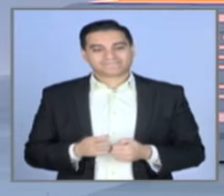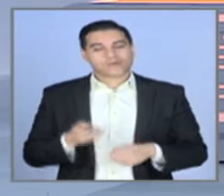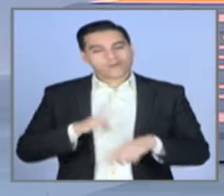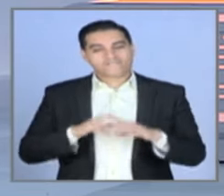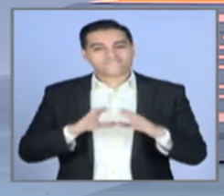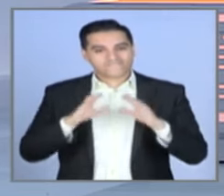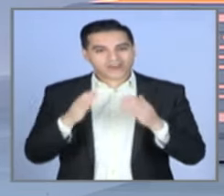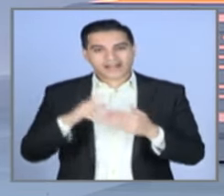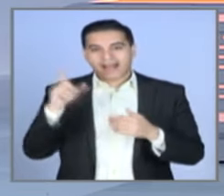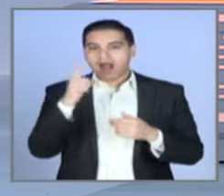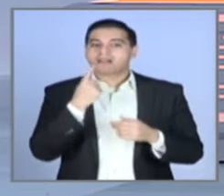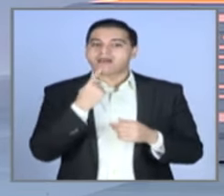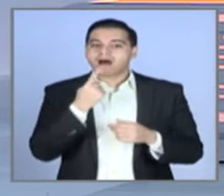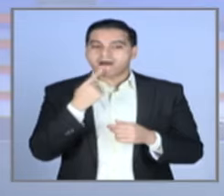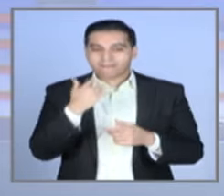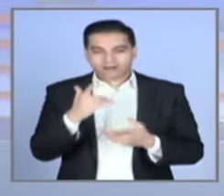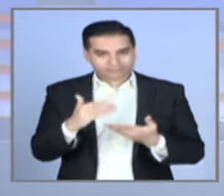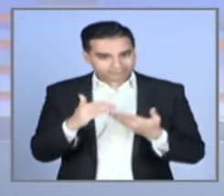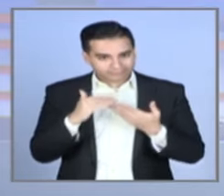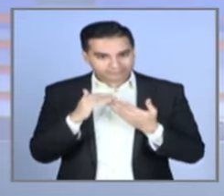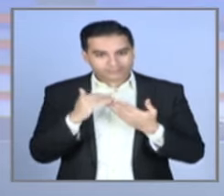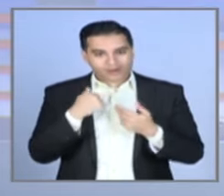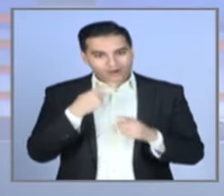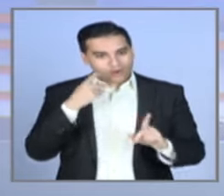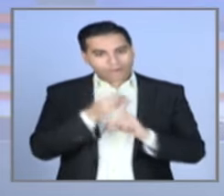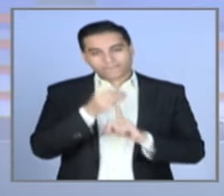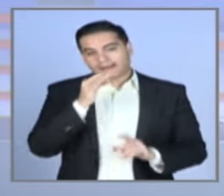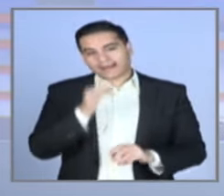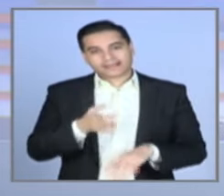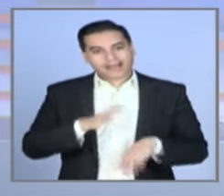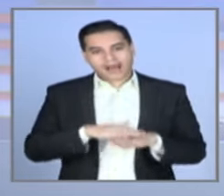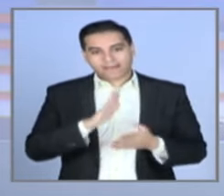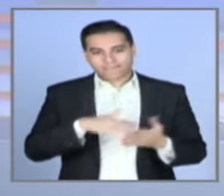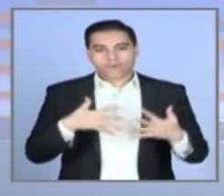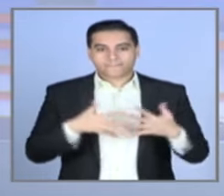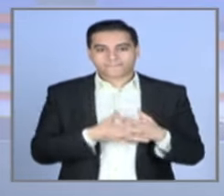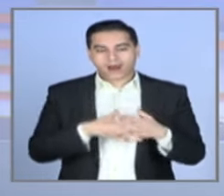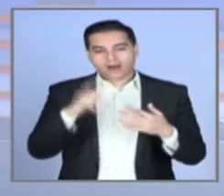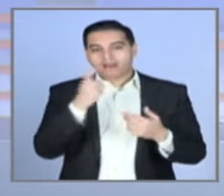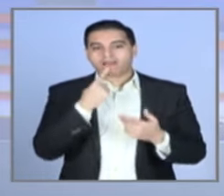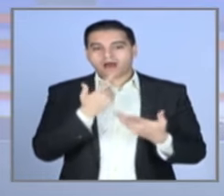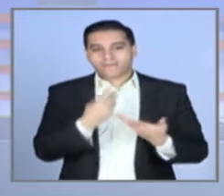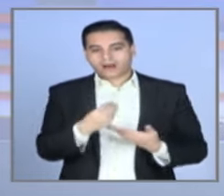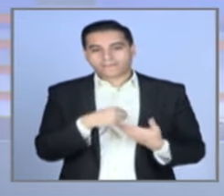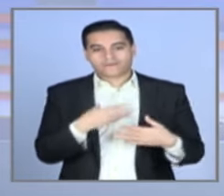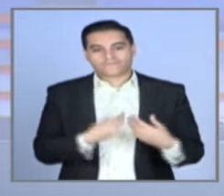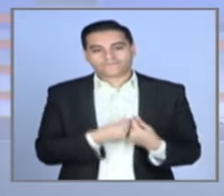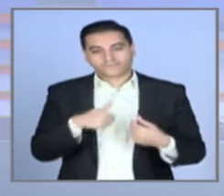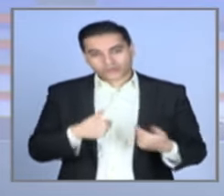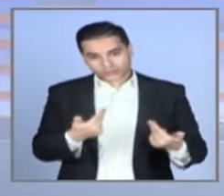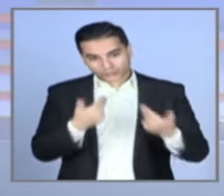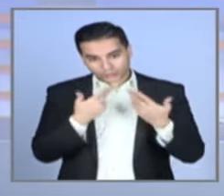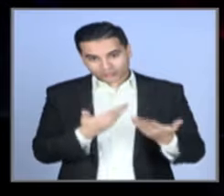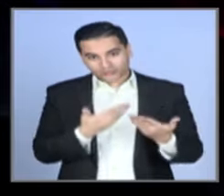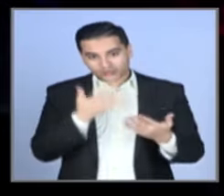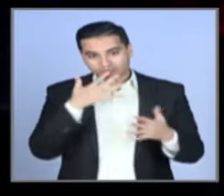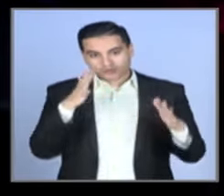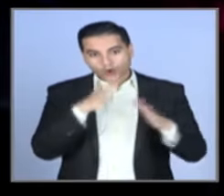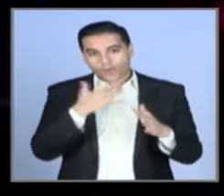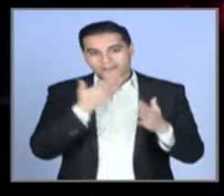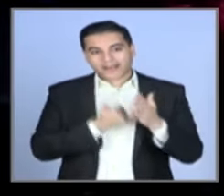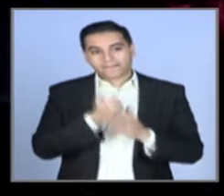وفريق الهلال الأحمر كمان. طبعاً أنا الحقيقة معجب جداً بوجود فريق الهلال الأحمر معانا في الاستوديو. شكلهم